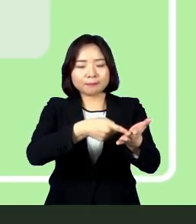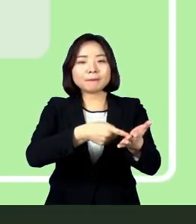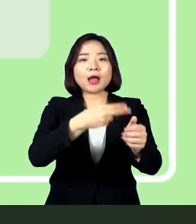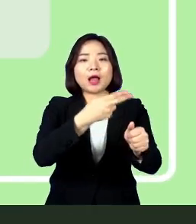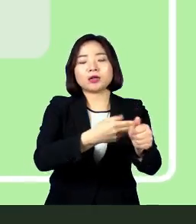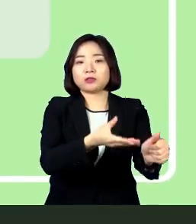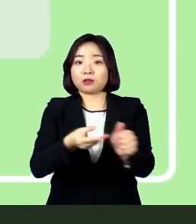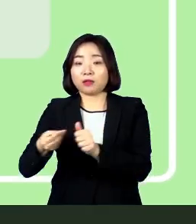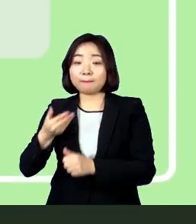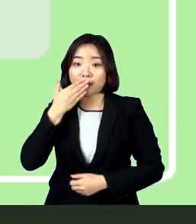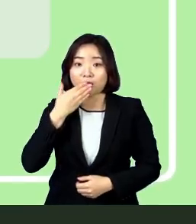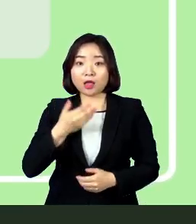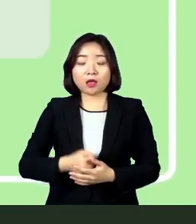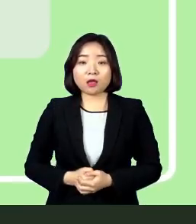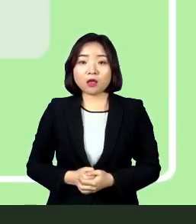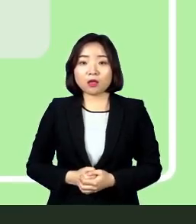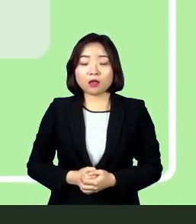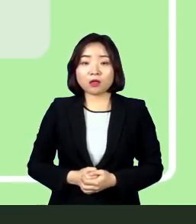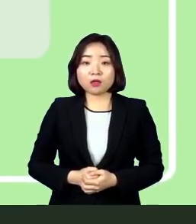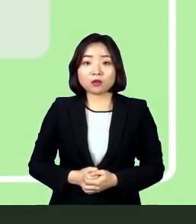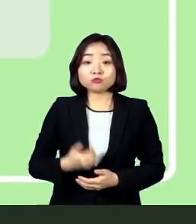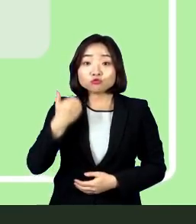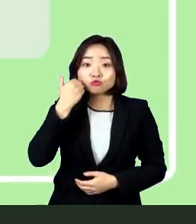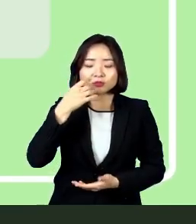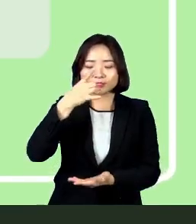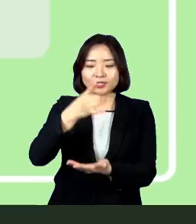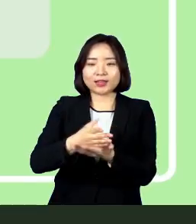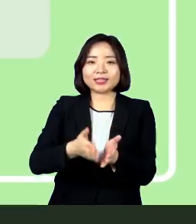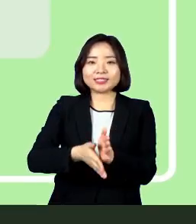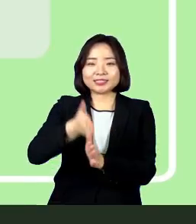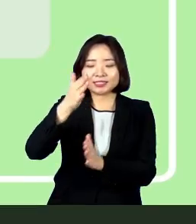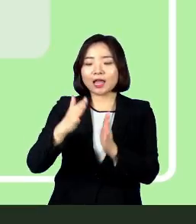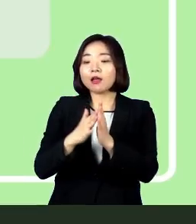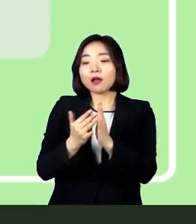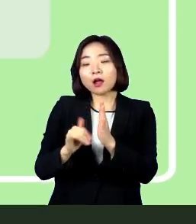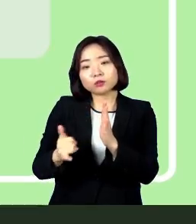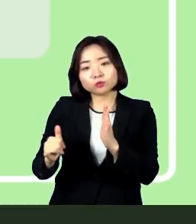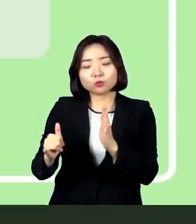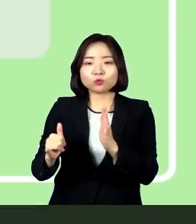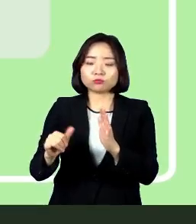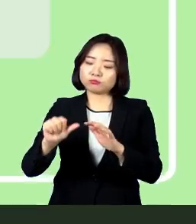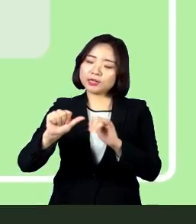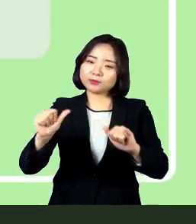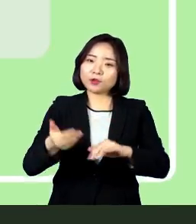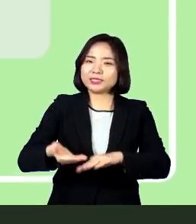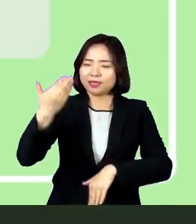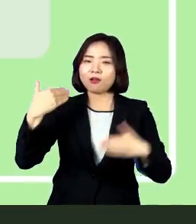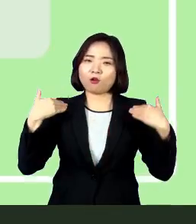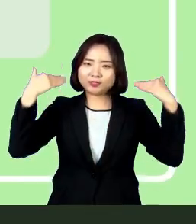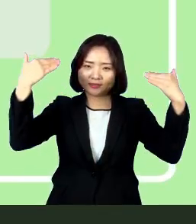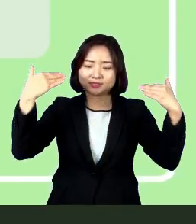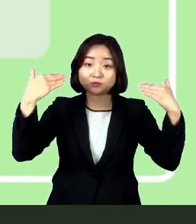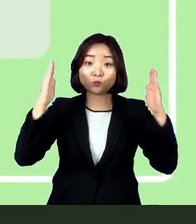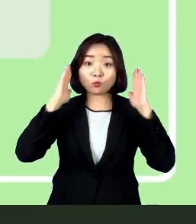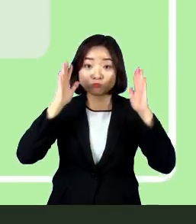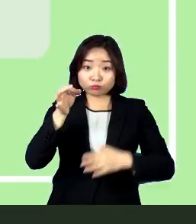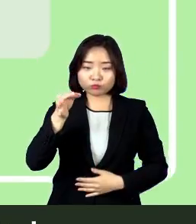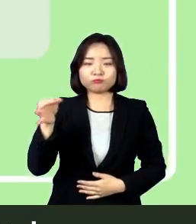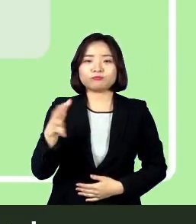지원하는 사업인데요. 모집 대상은 천안에 거주하는 가족 단위를 포함한 5인 이상 성인이며 수강료는